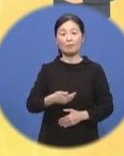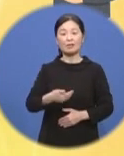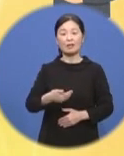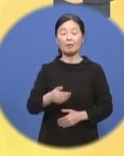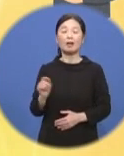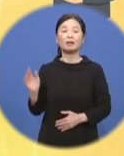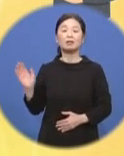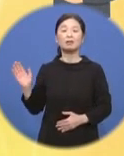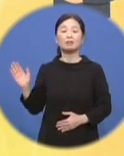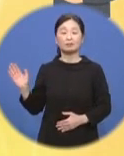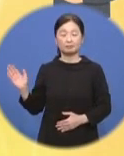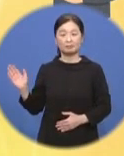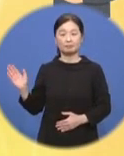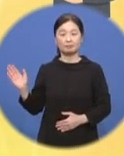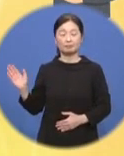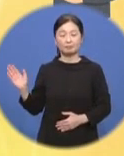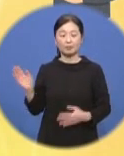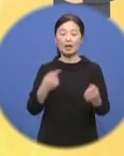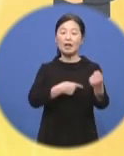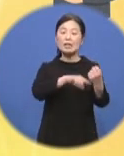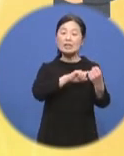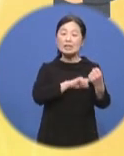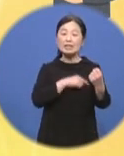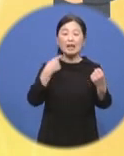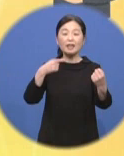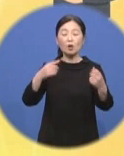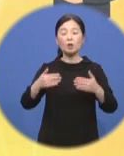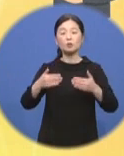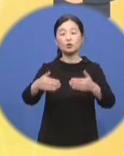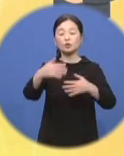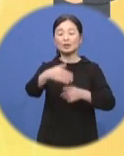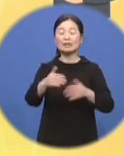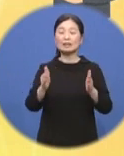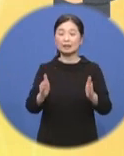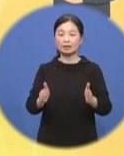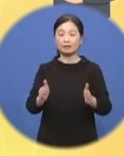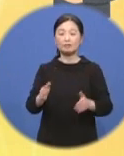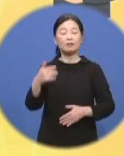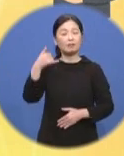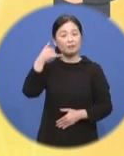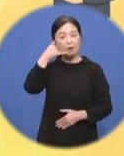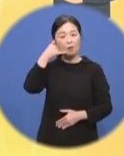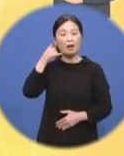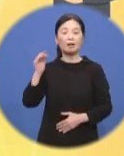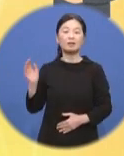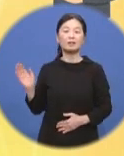課人権教育推進室電話